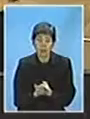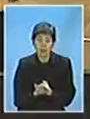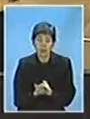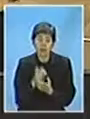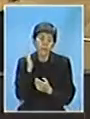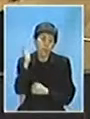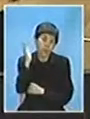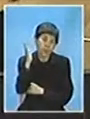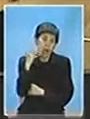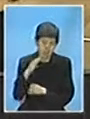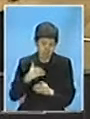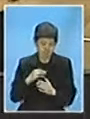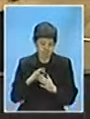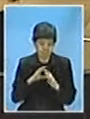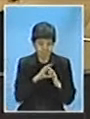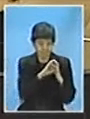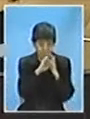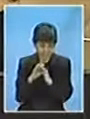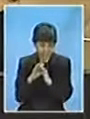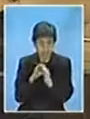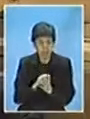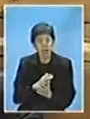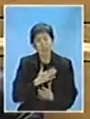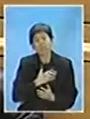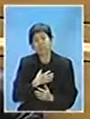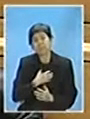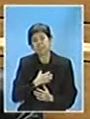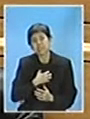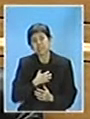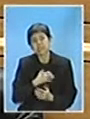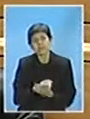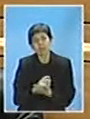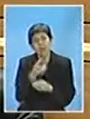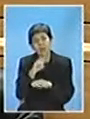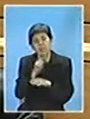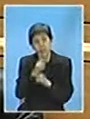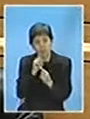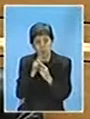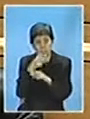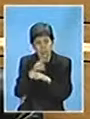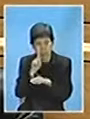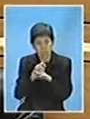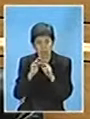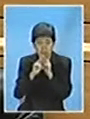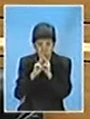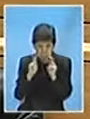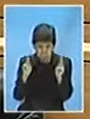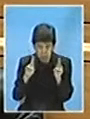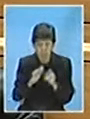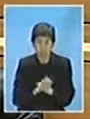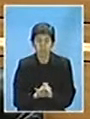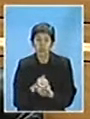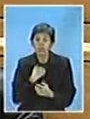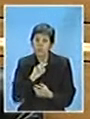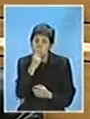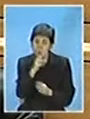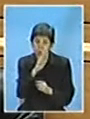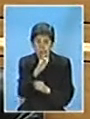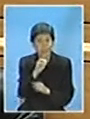ได้อภิปรายไปแล้วนะครับผมอยากให้ท่านเรียนผ่านท่านประธานไปยังท่านประธานกรรมาธิการและคณะกรรมาธิการให้ดูมาตร